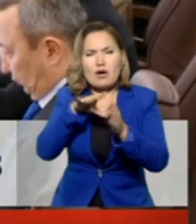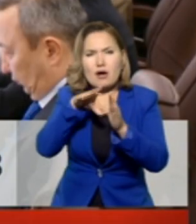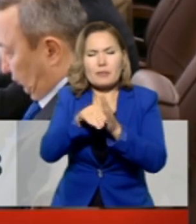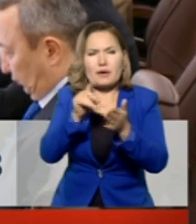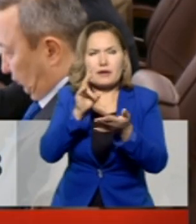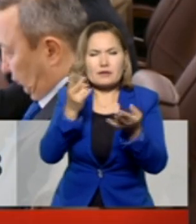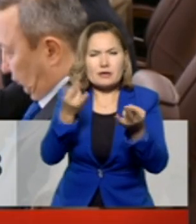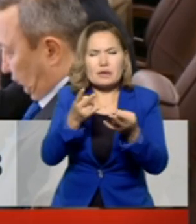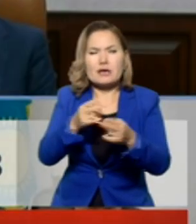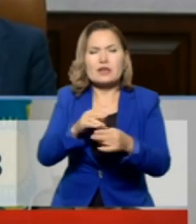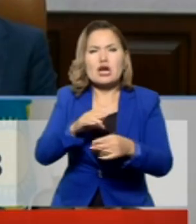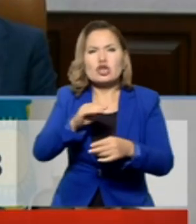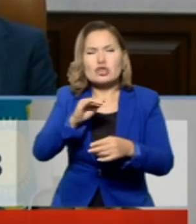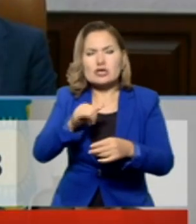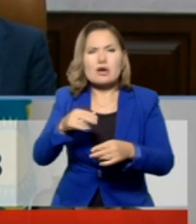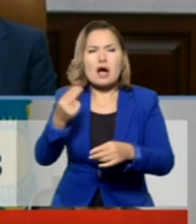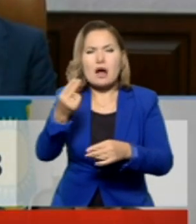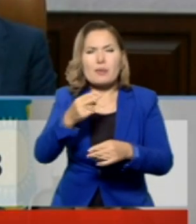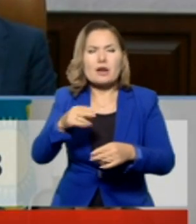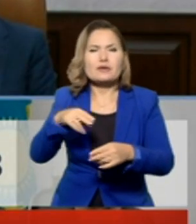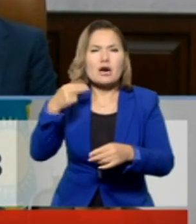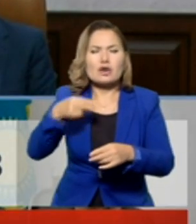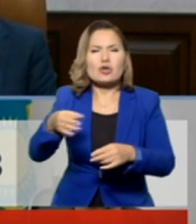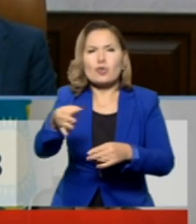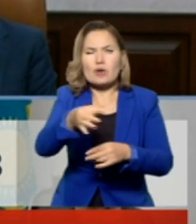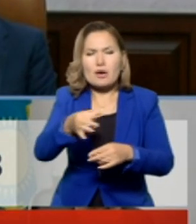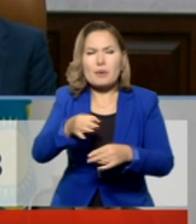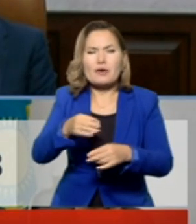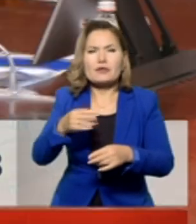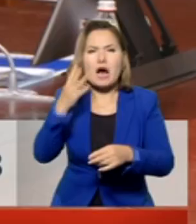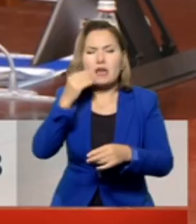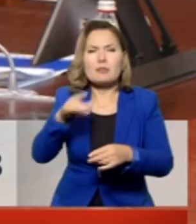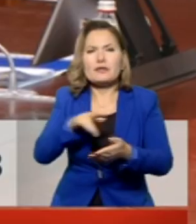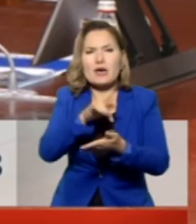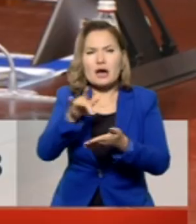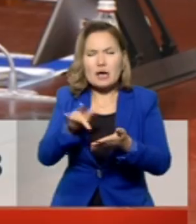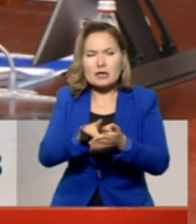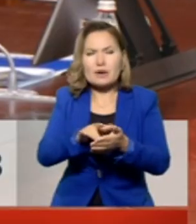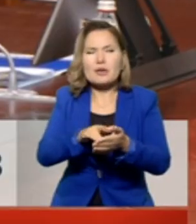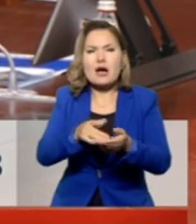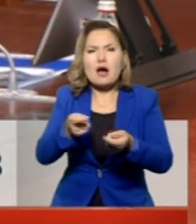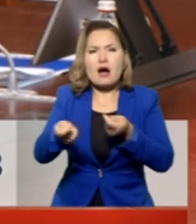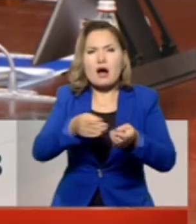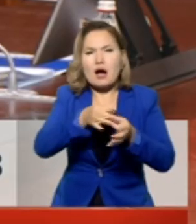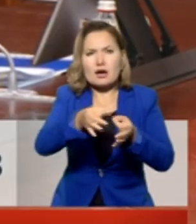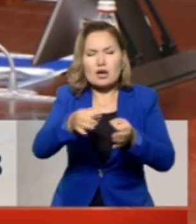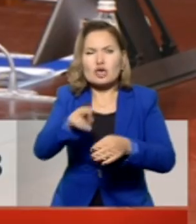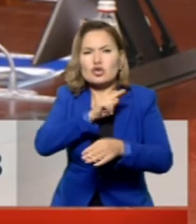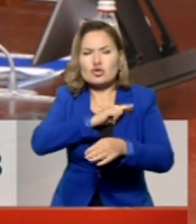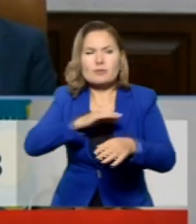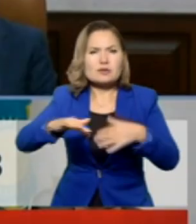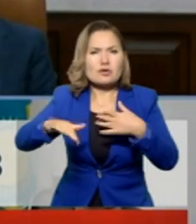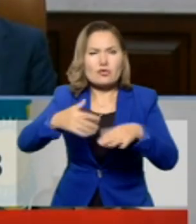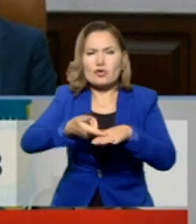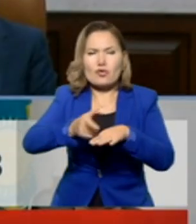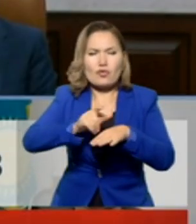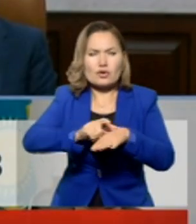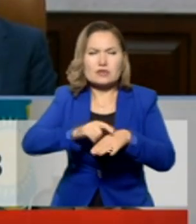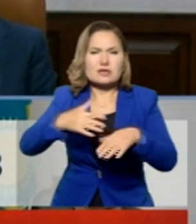Жетісу, Ақмола, Ақтөбе облыстарының және Алматы қаласы әкімдіктерінің бұл бағыттағы жұмыстары мардымсыз екенін атап өткім